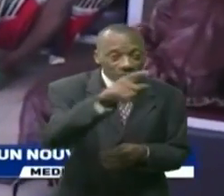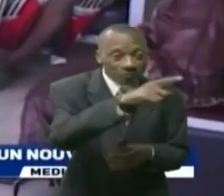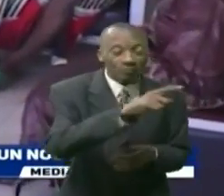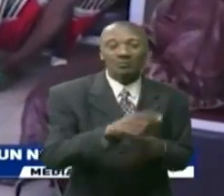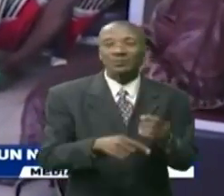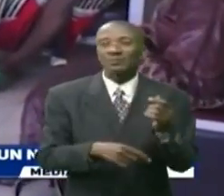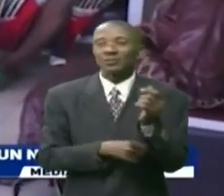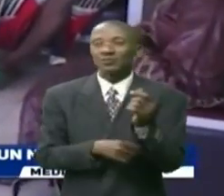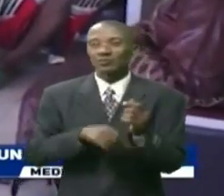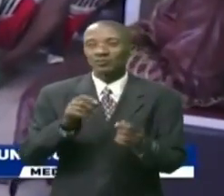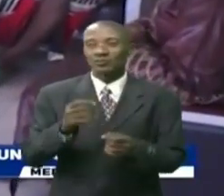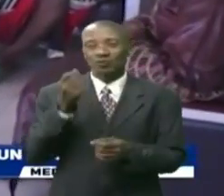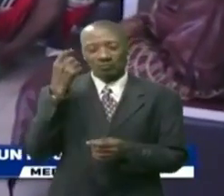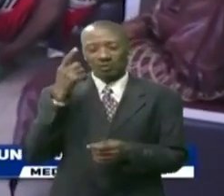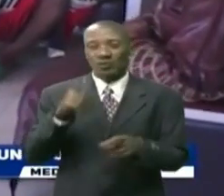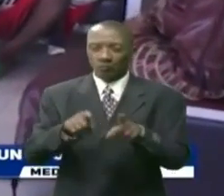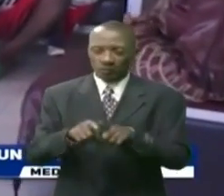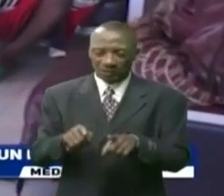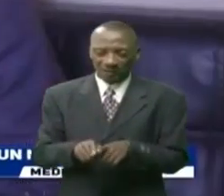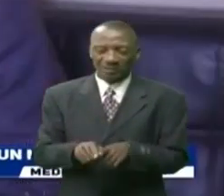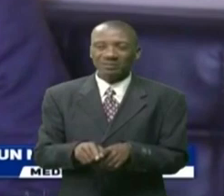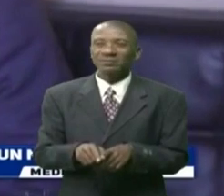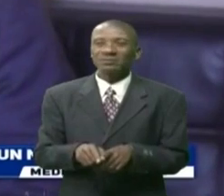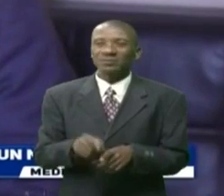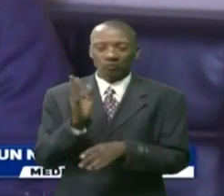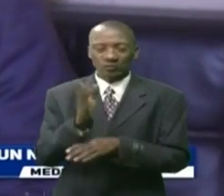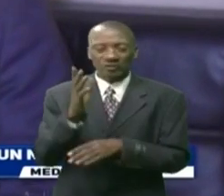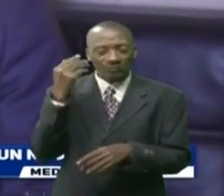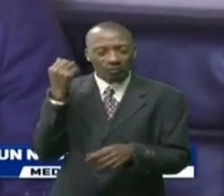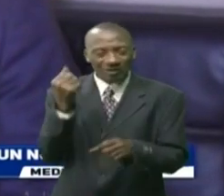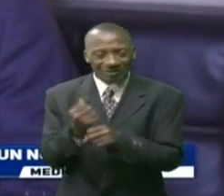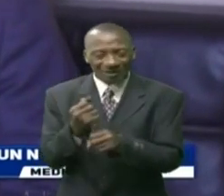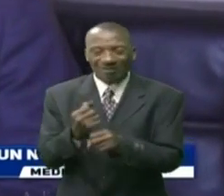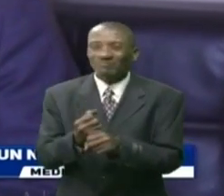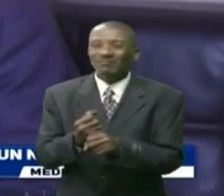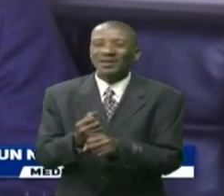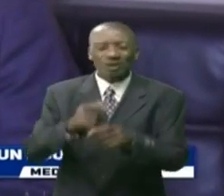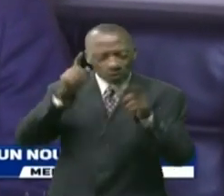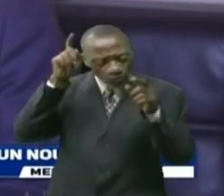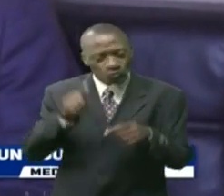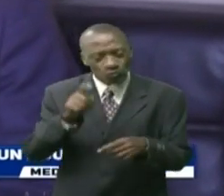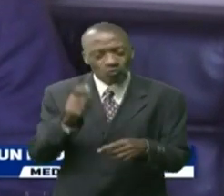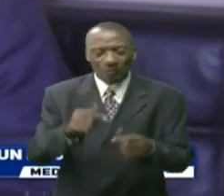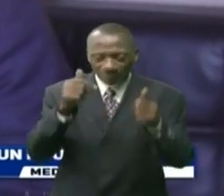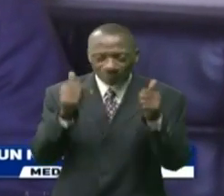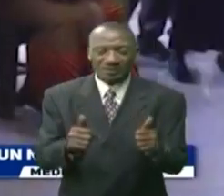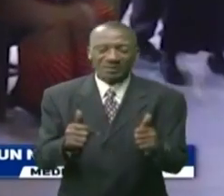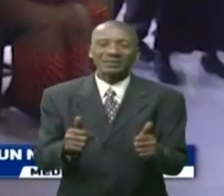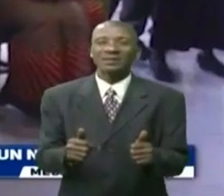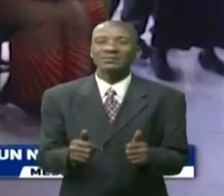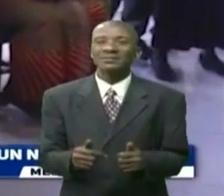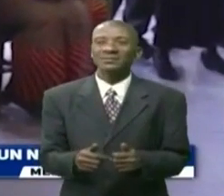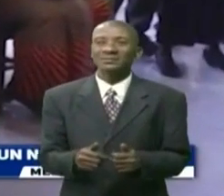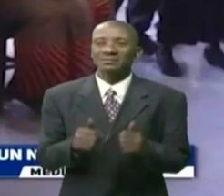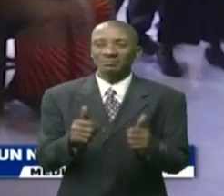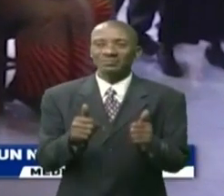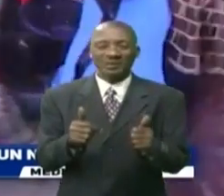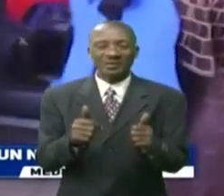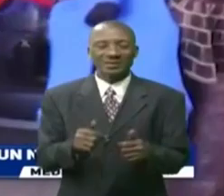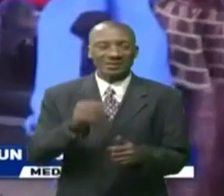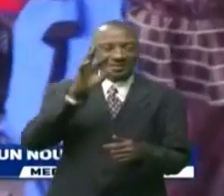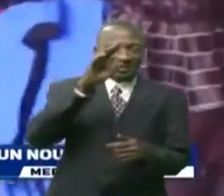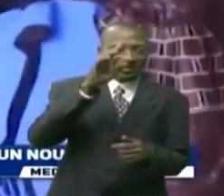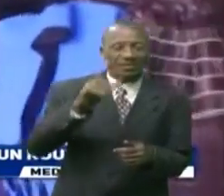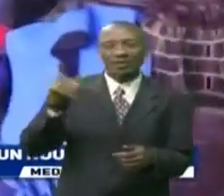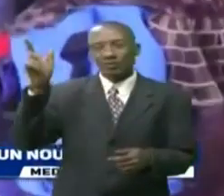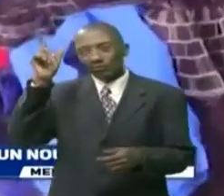de rencontres tour à tour avec le comité de gestion de la RTNC, le banc syndical et l'assemblée de travailleurs.